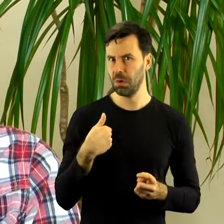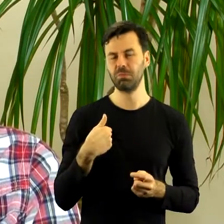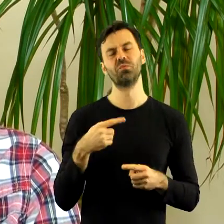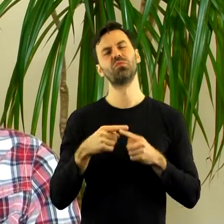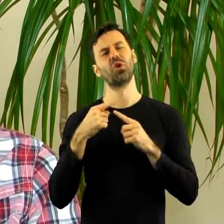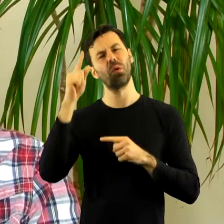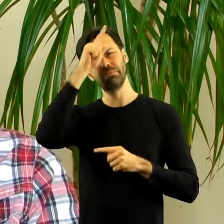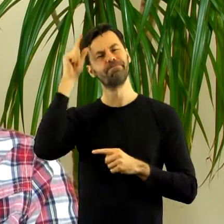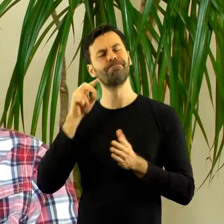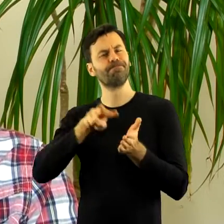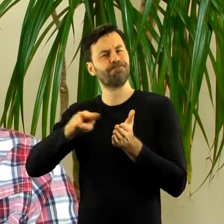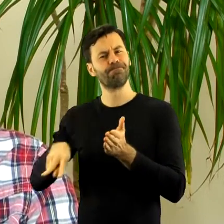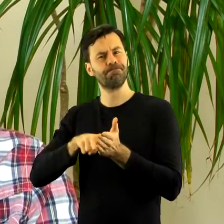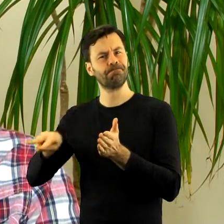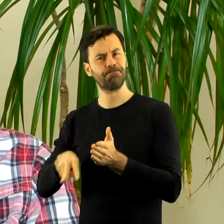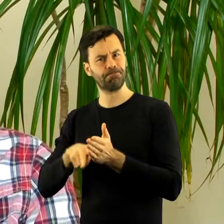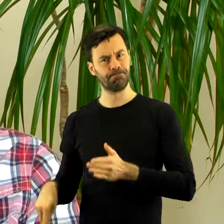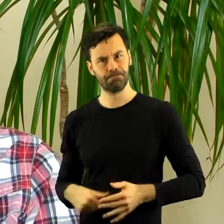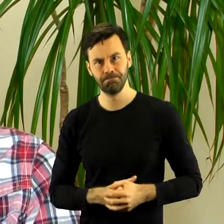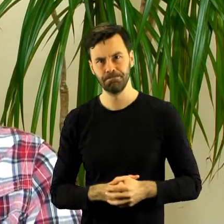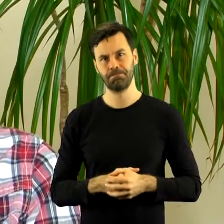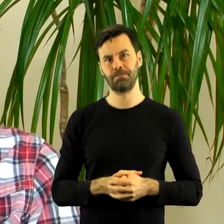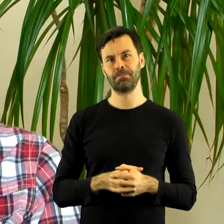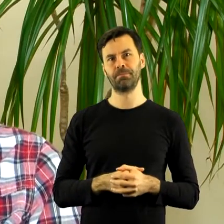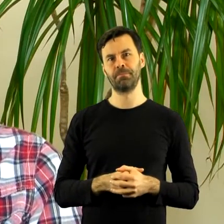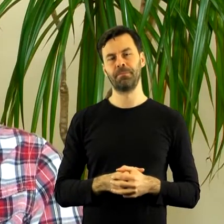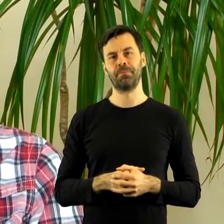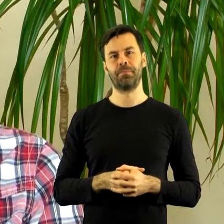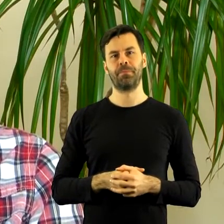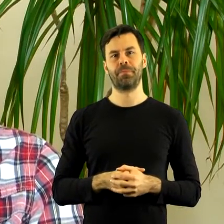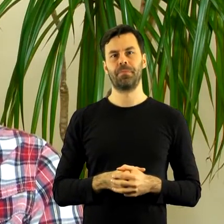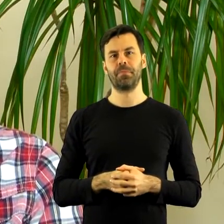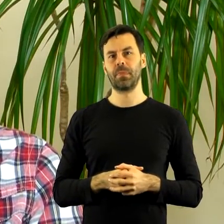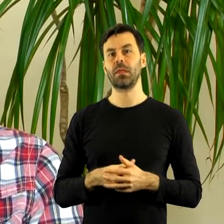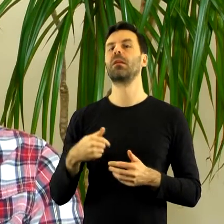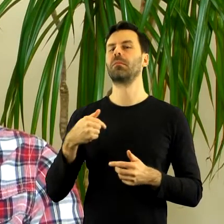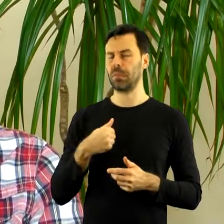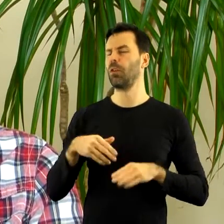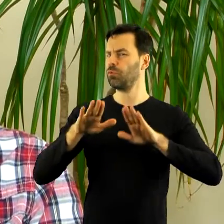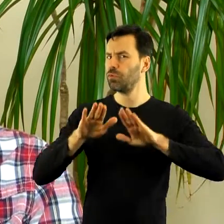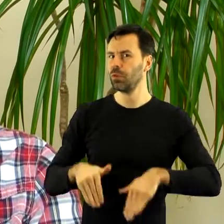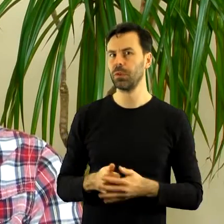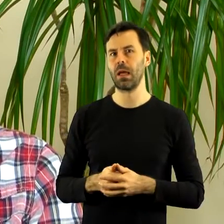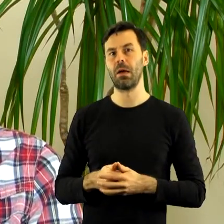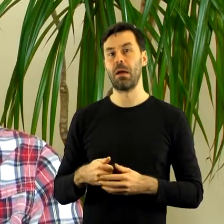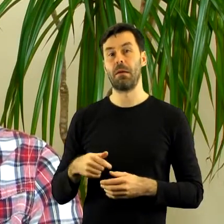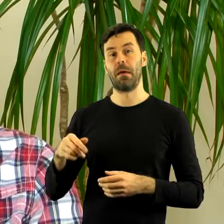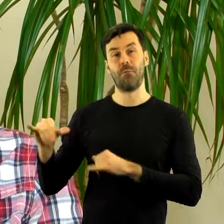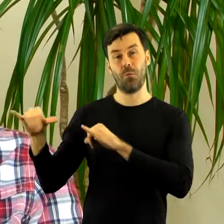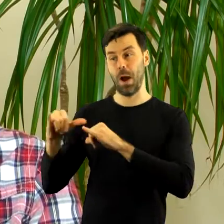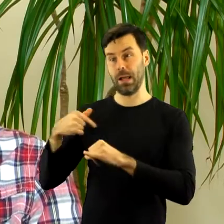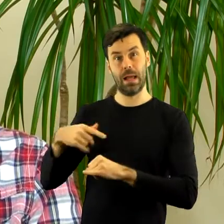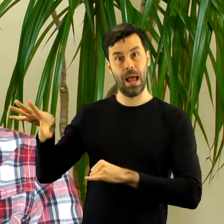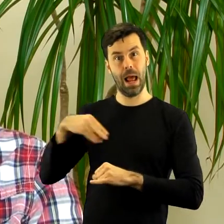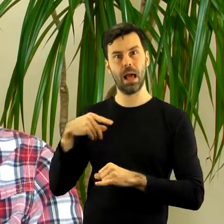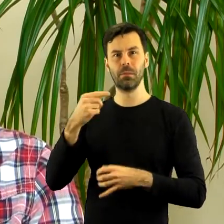wzięła udział, część osób zdecydowała się wystąpić z tego komitetu i nie uczestniczyć w tej ankietyzacji. Myśmy zostali,